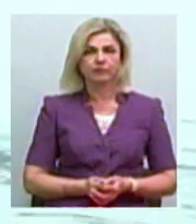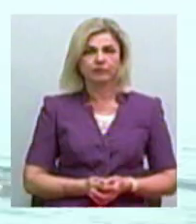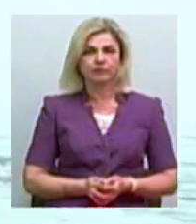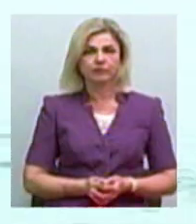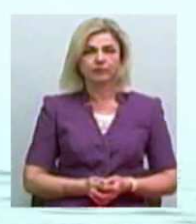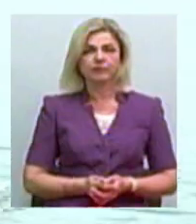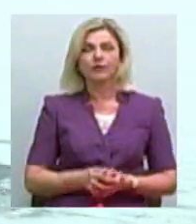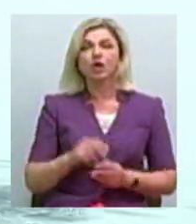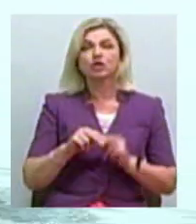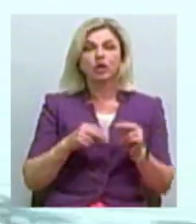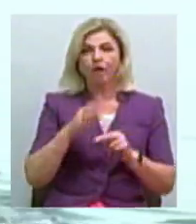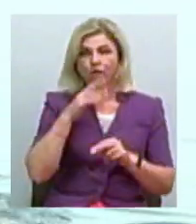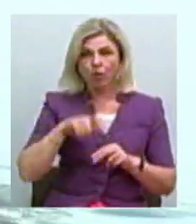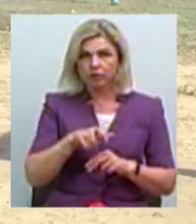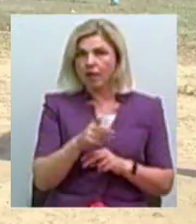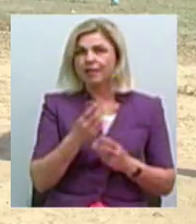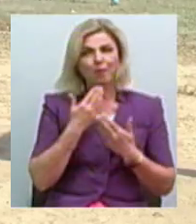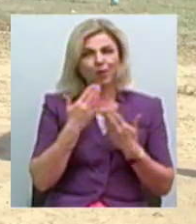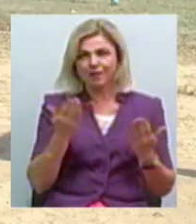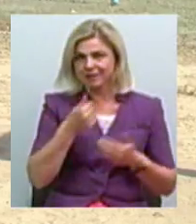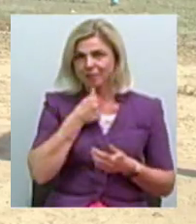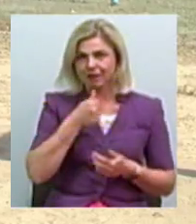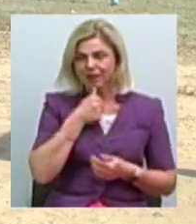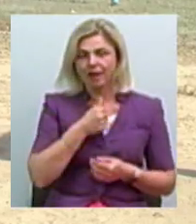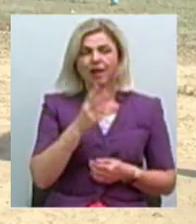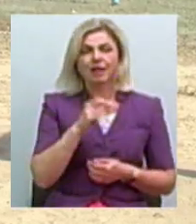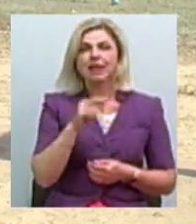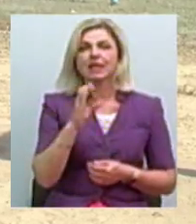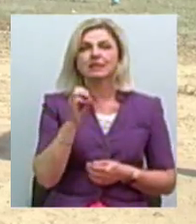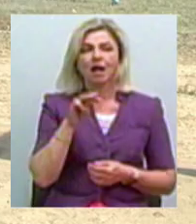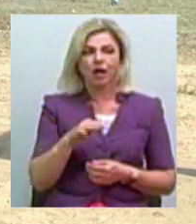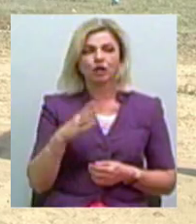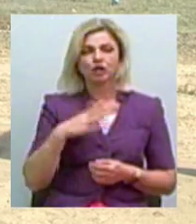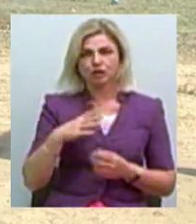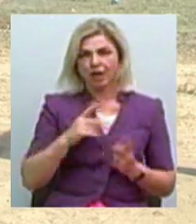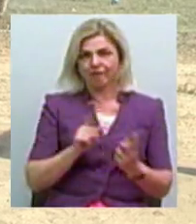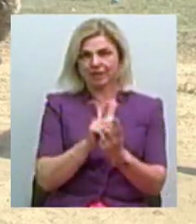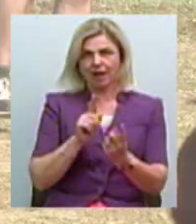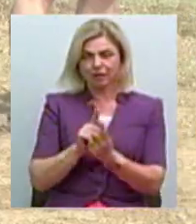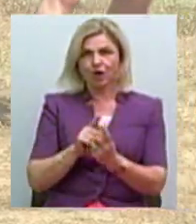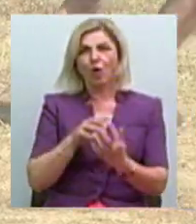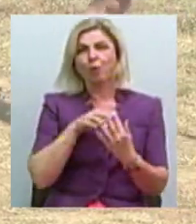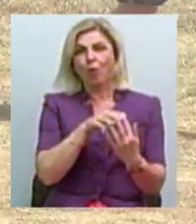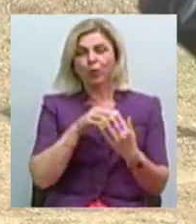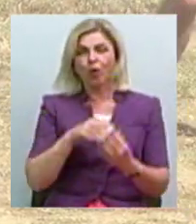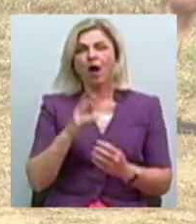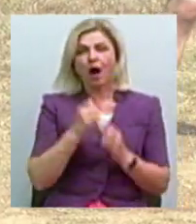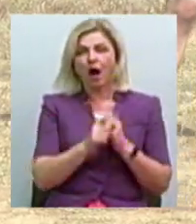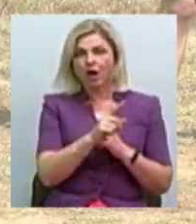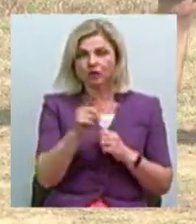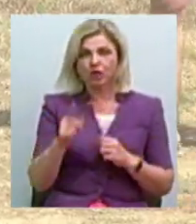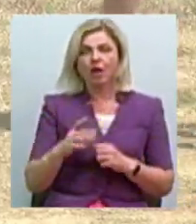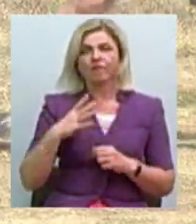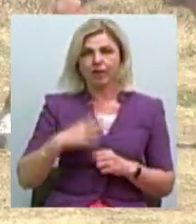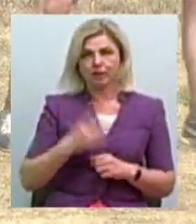Подолання водної перепони – не останнє випробування. На десантників чекали спаринги з рукопашного бою. Завдання кожного солдата – витримати одну